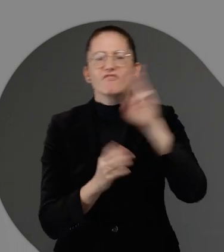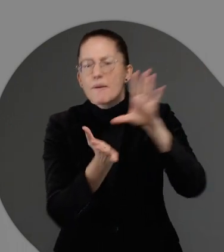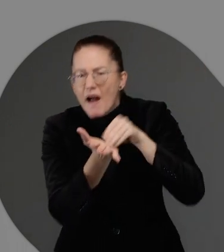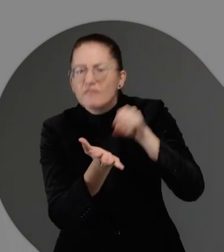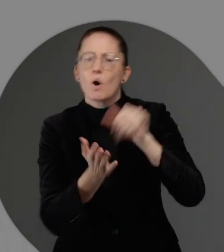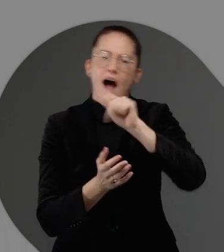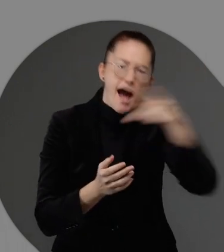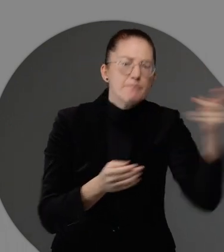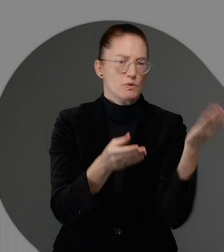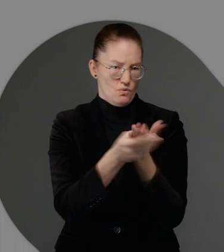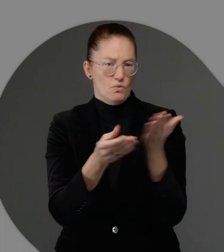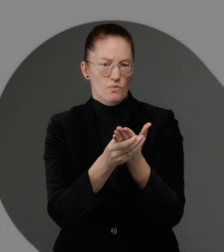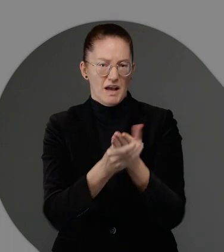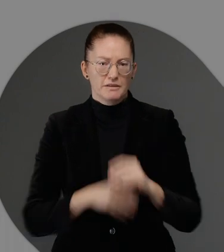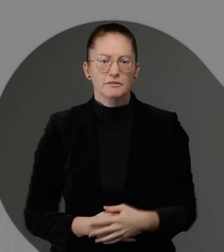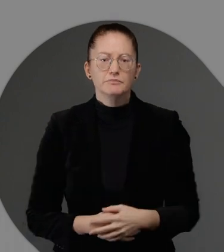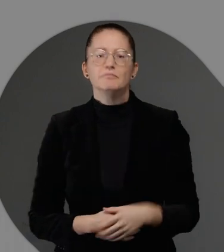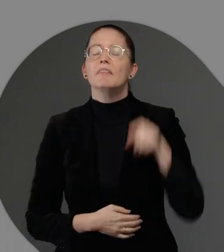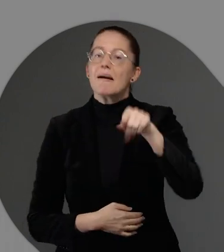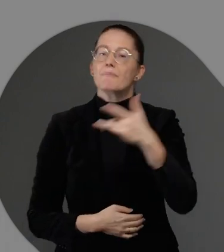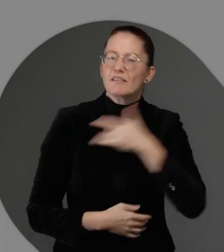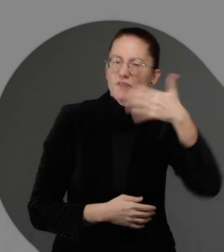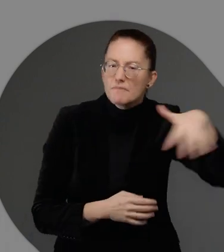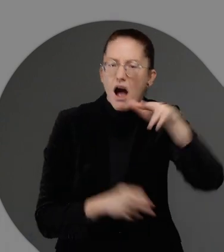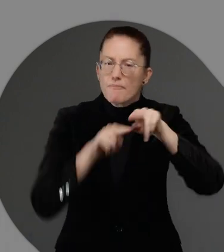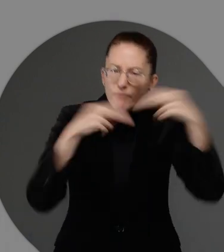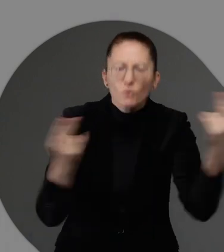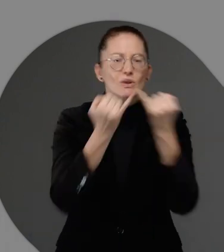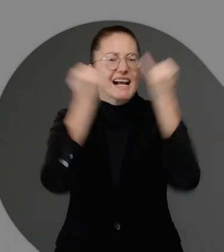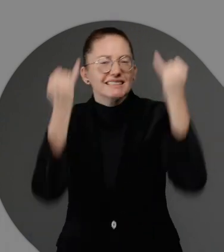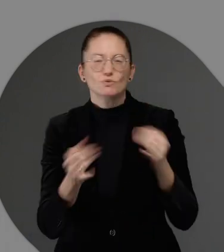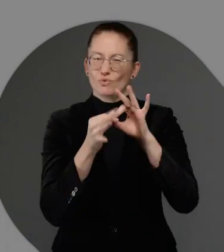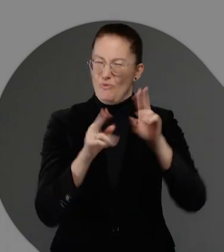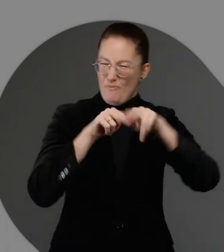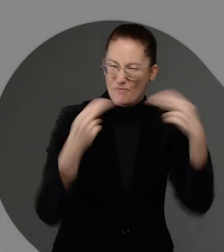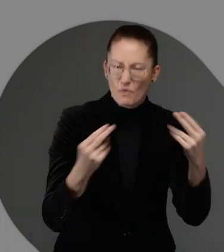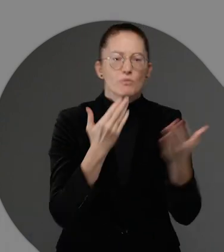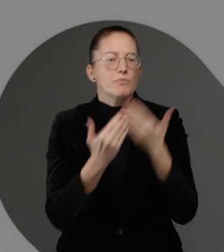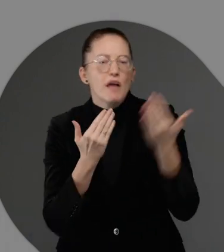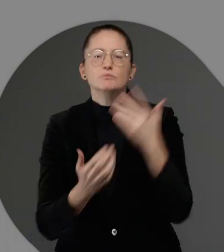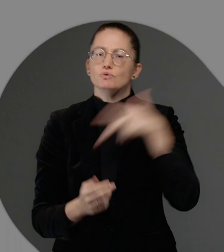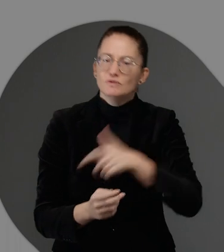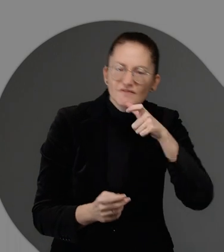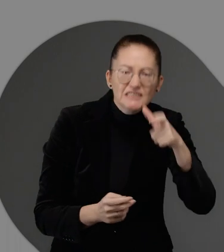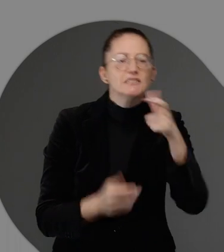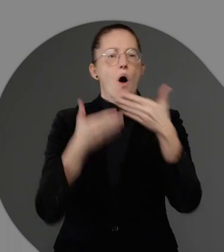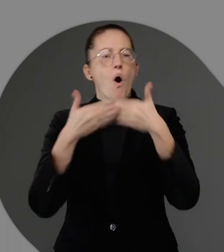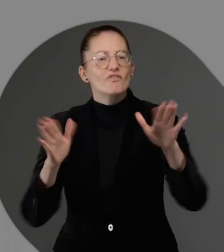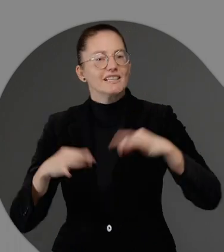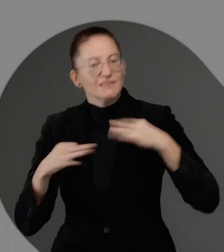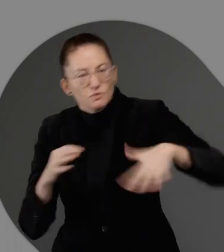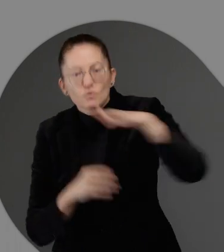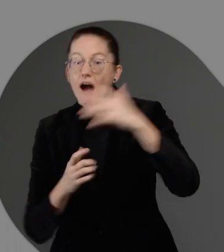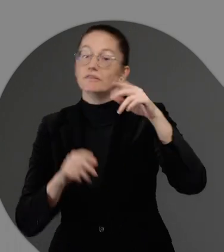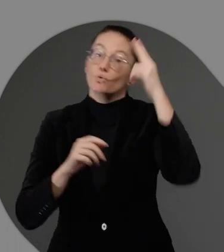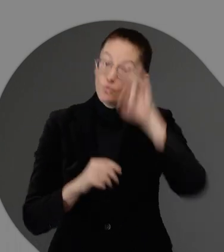Dokumente. Es betrifft den Bund und Institutionen in Bundeszuständigkeit, wie zum Beispiel die Sozialversicherung, das öffentliche Gesundheitswesen